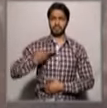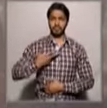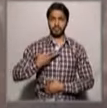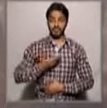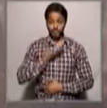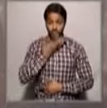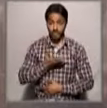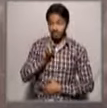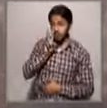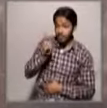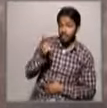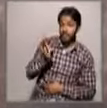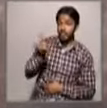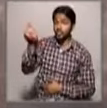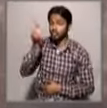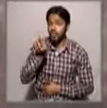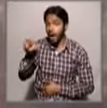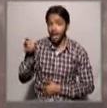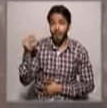فهمت الأمور على غير مواضعها،